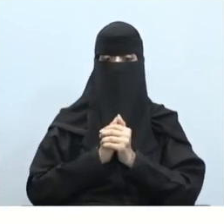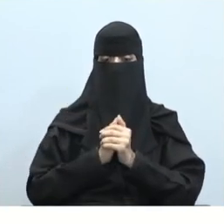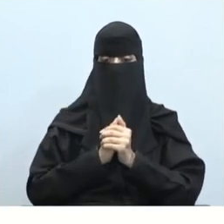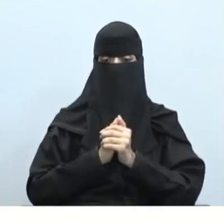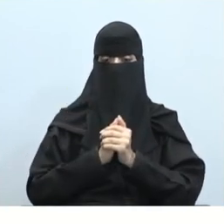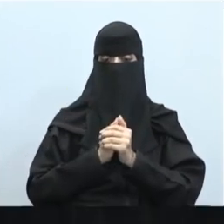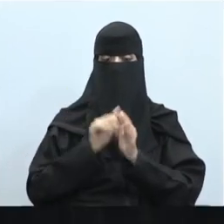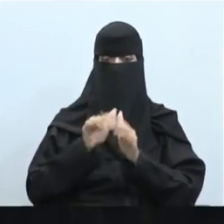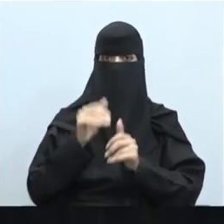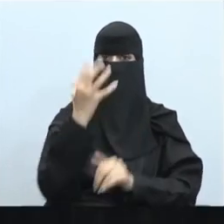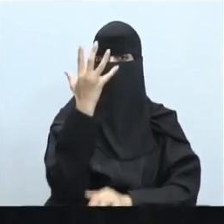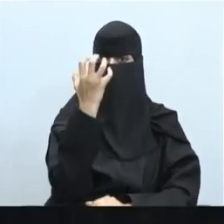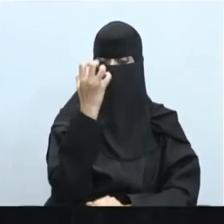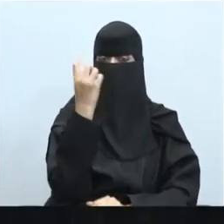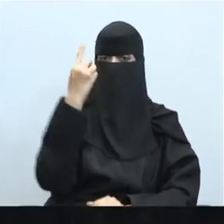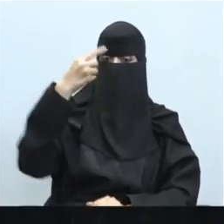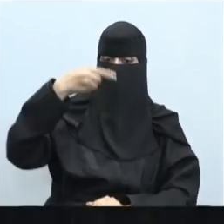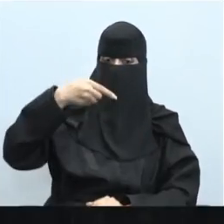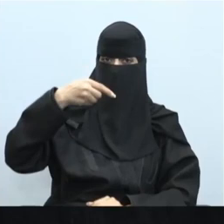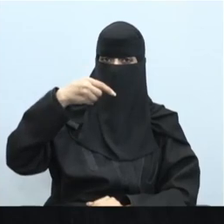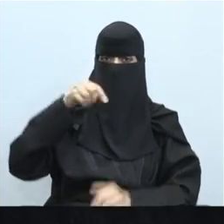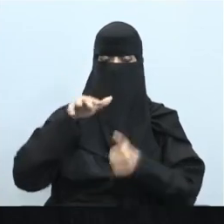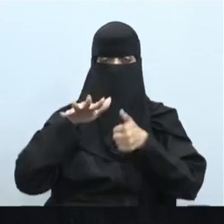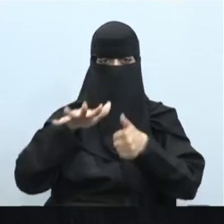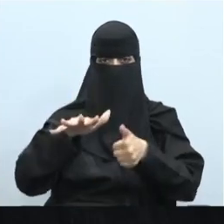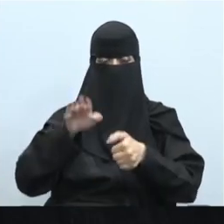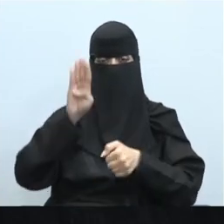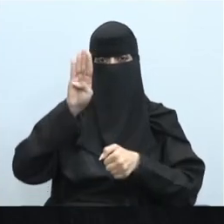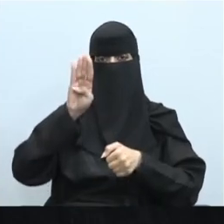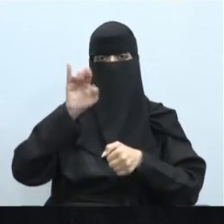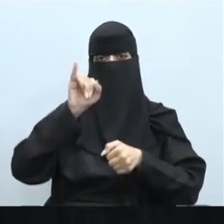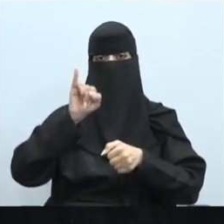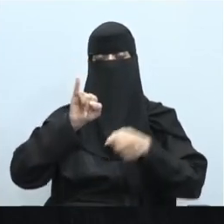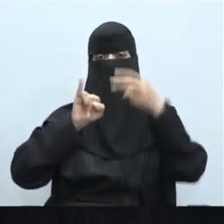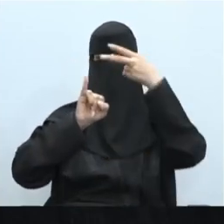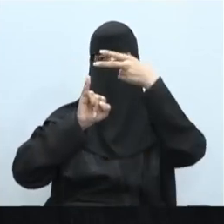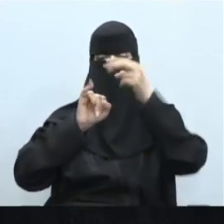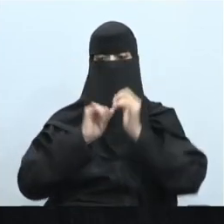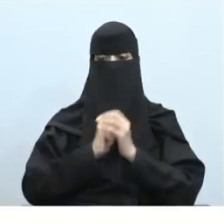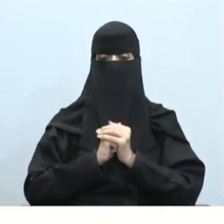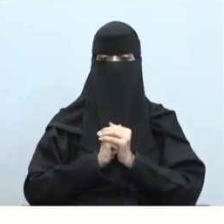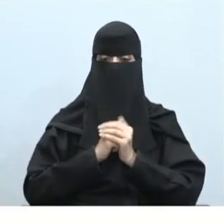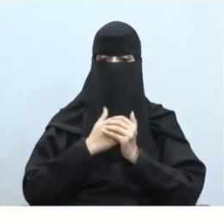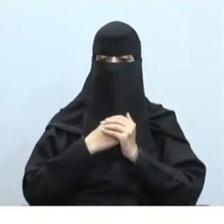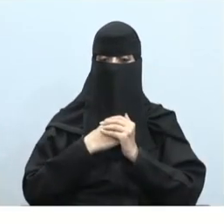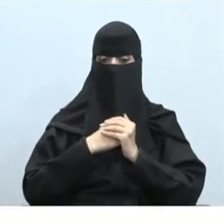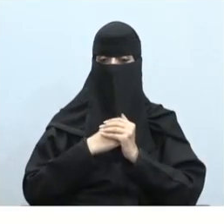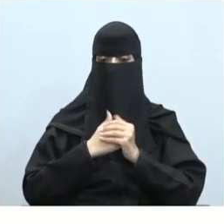ابنائي وبنات الطلاب 510 مليون كيلو متر مربع